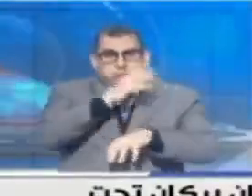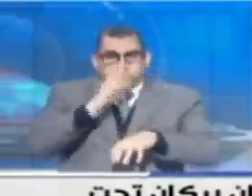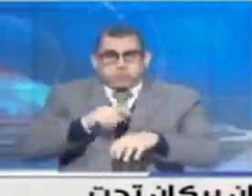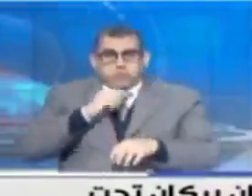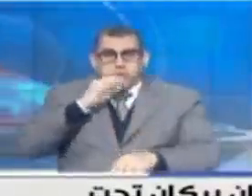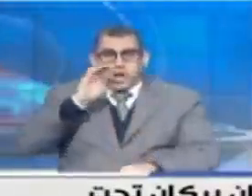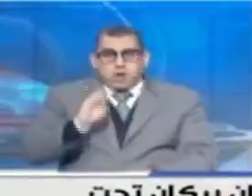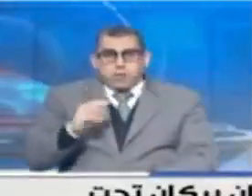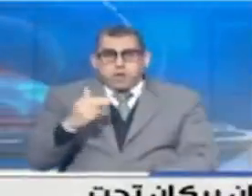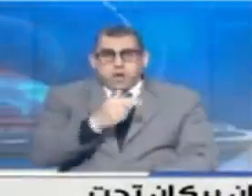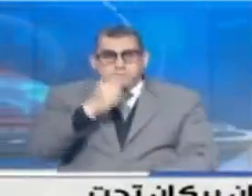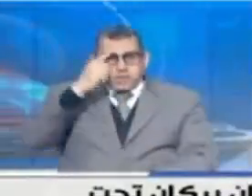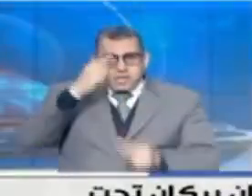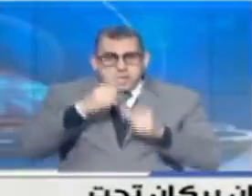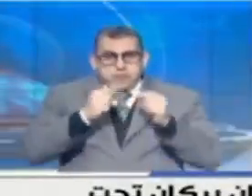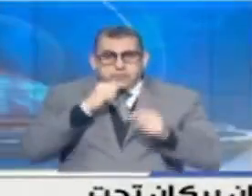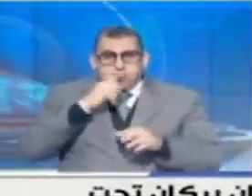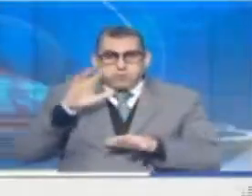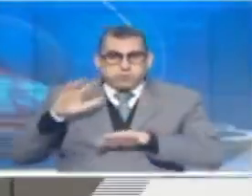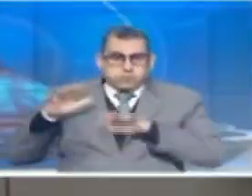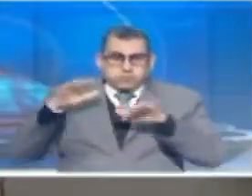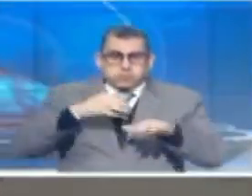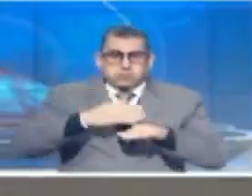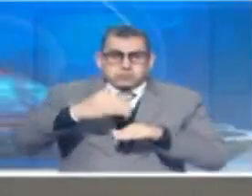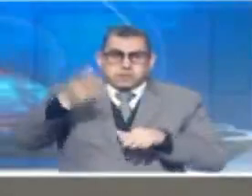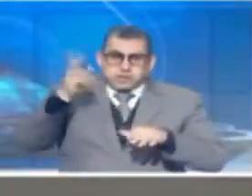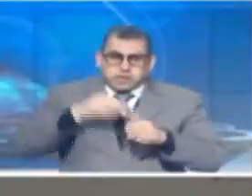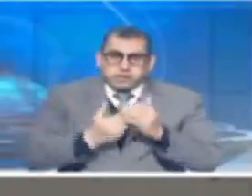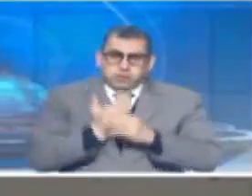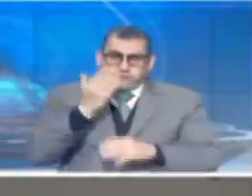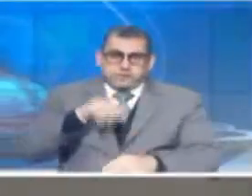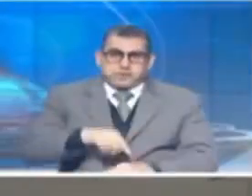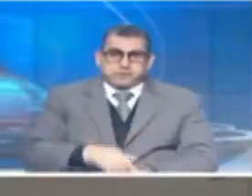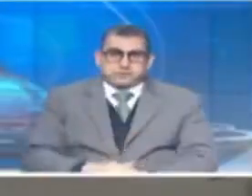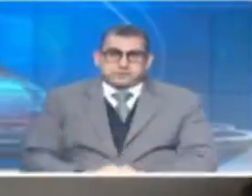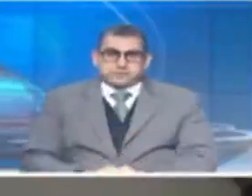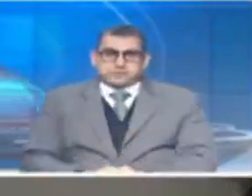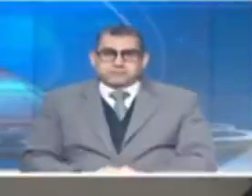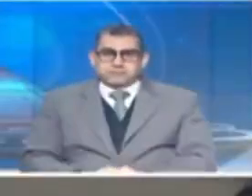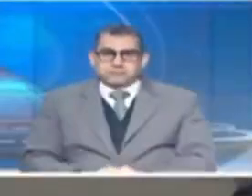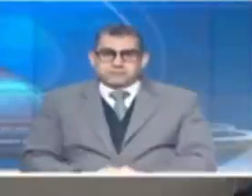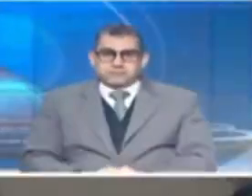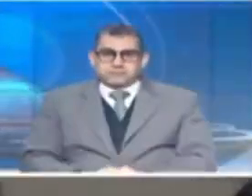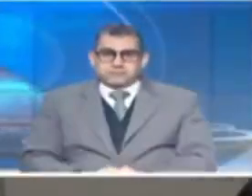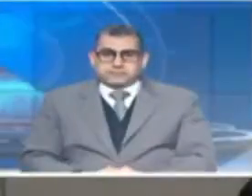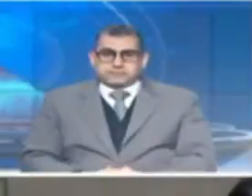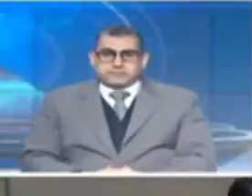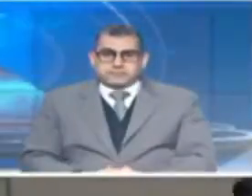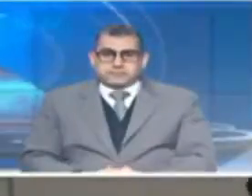اليابان، مع احتمال وصول موجات تسونامي متعددة ومتلاحقة.